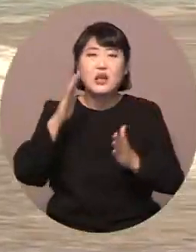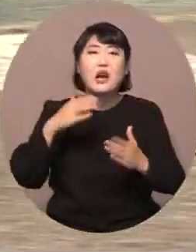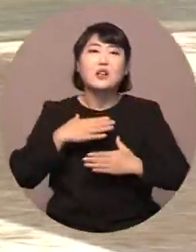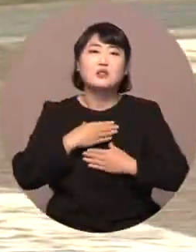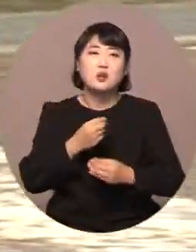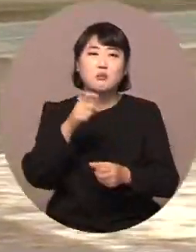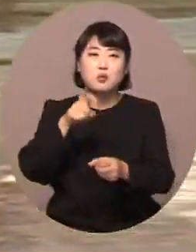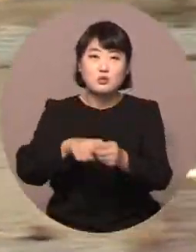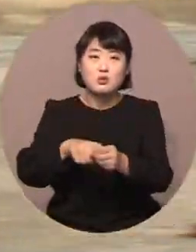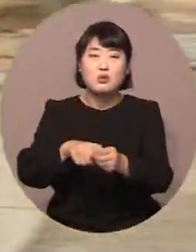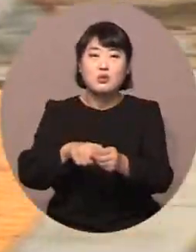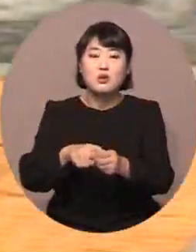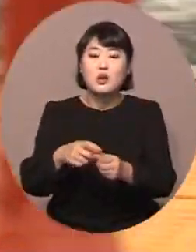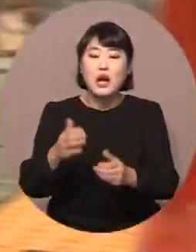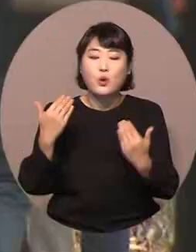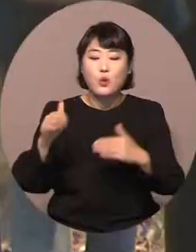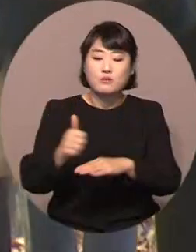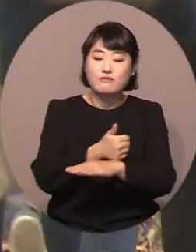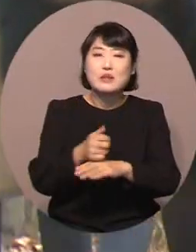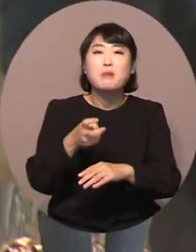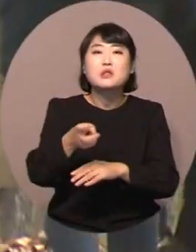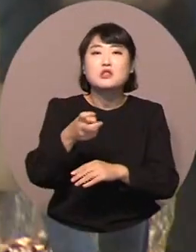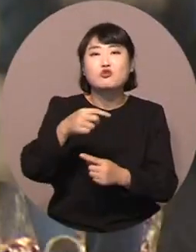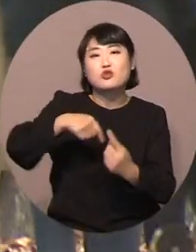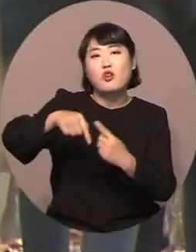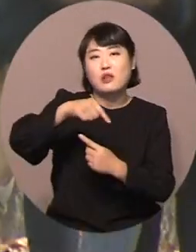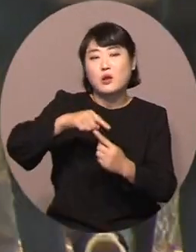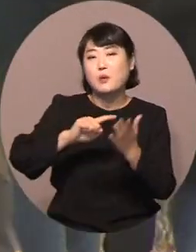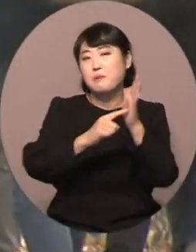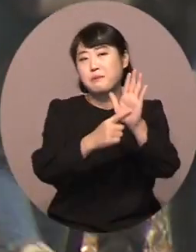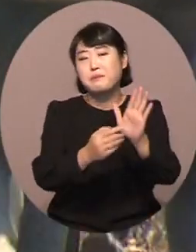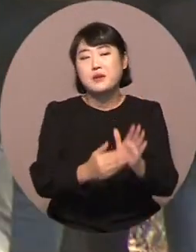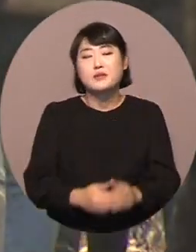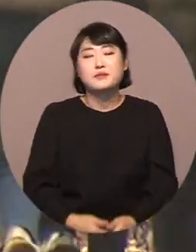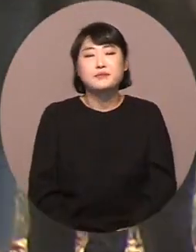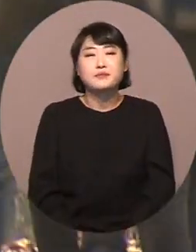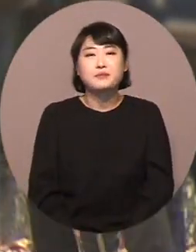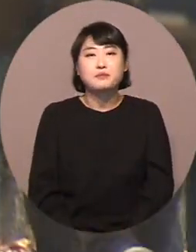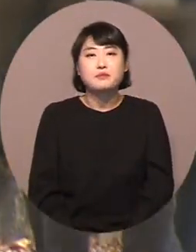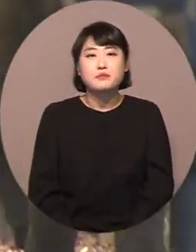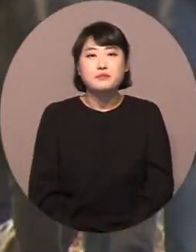안전을 위해 통학 차량을 운행하겠다고 밝혔습니다. MBC 뉴스 박선진입니다.